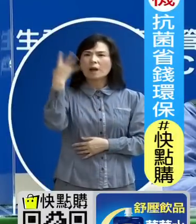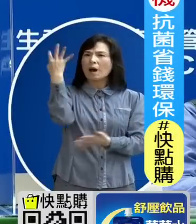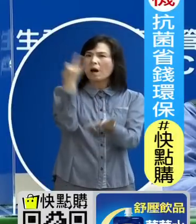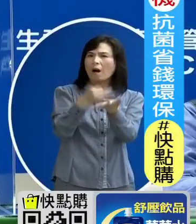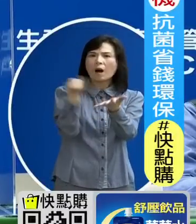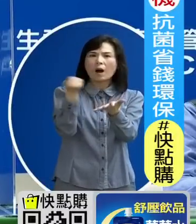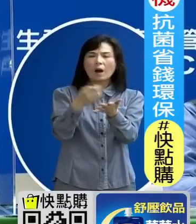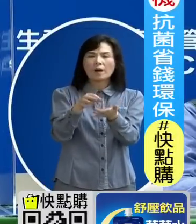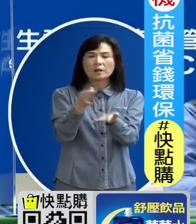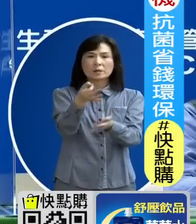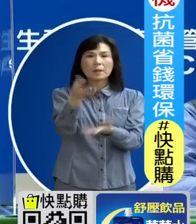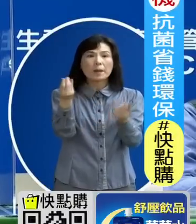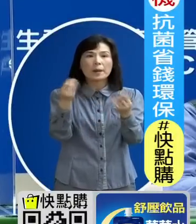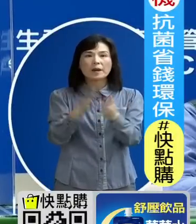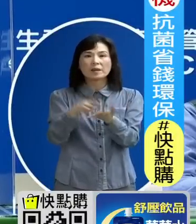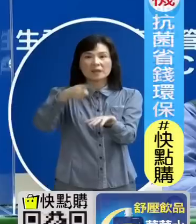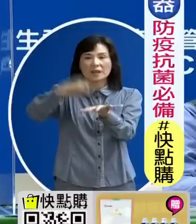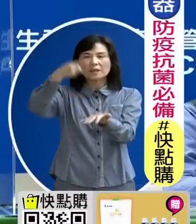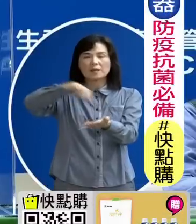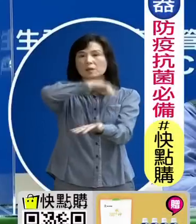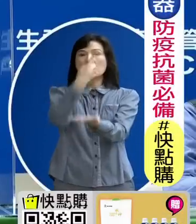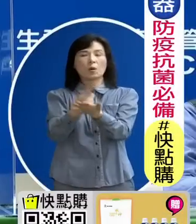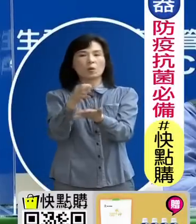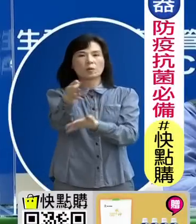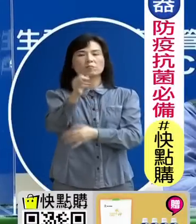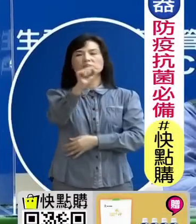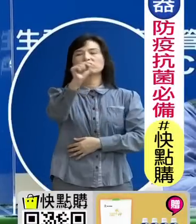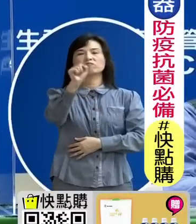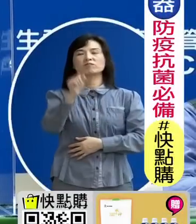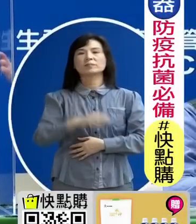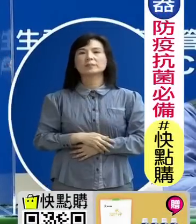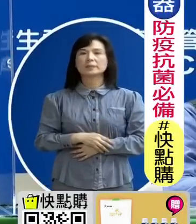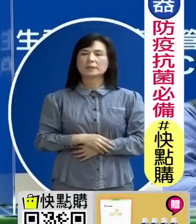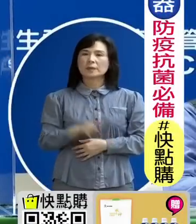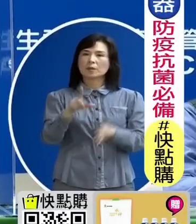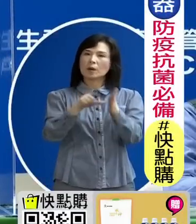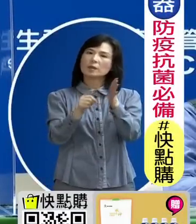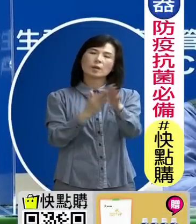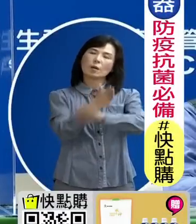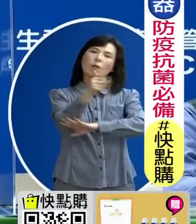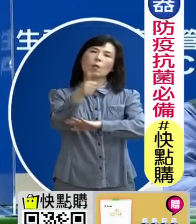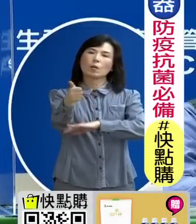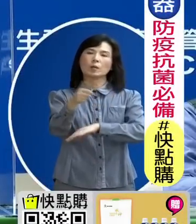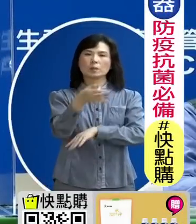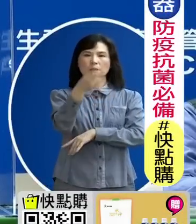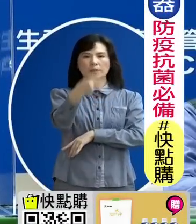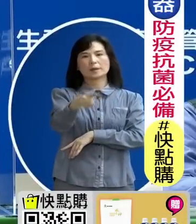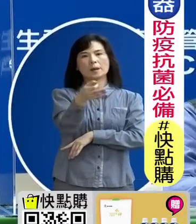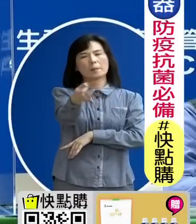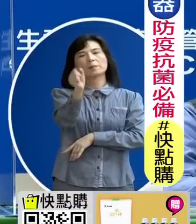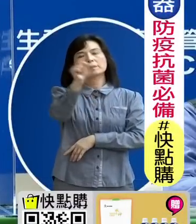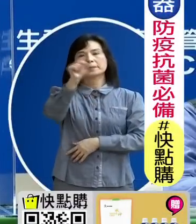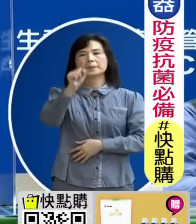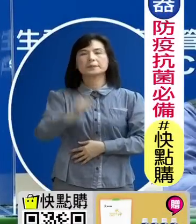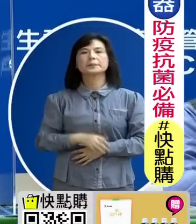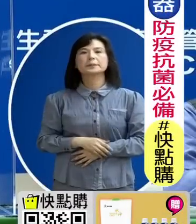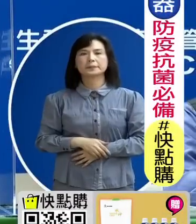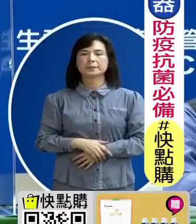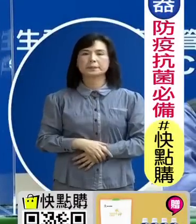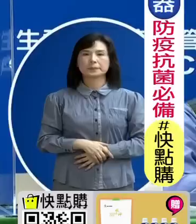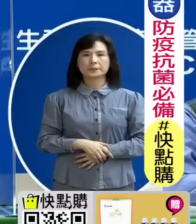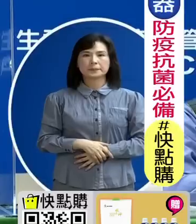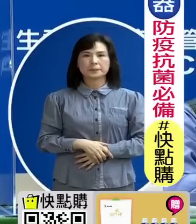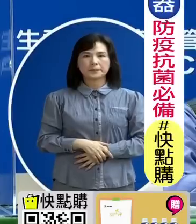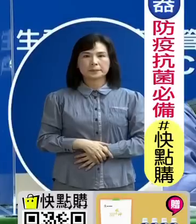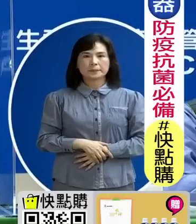府却可以买什么赛博啊，很多其他本土的比较便宜的试剂，所以才会有陈其迈说他可以采购到一剂